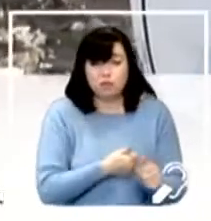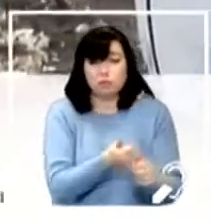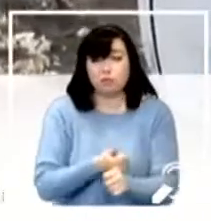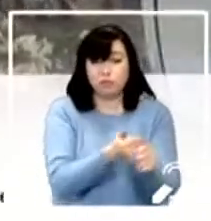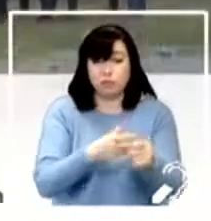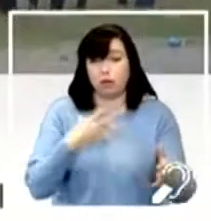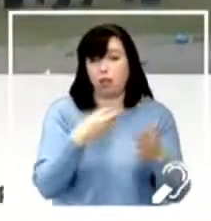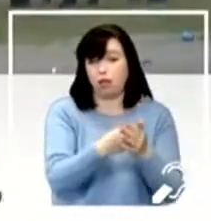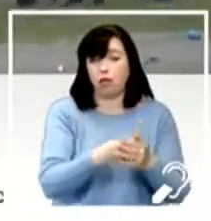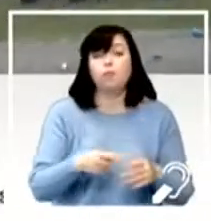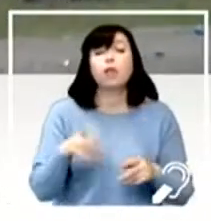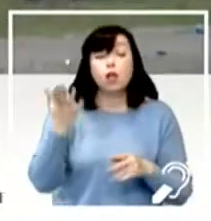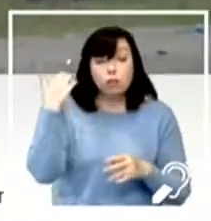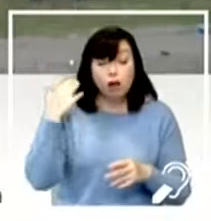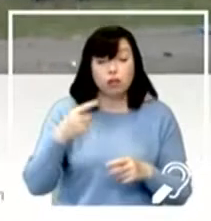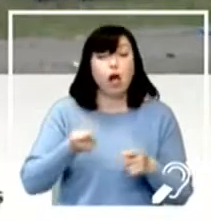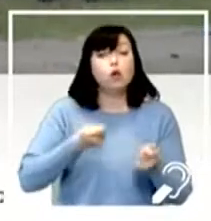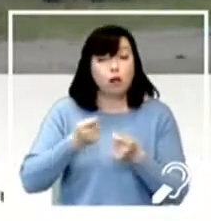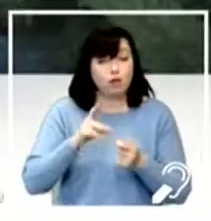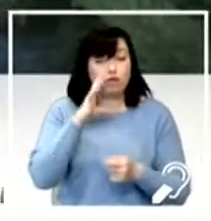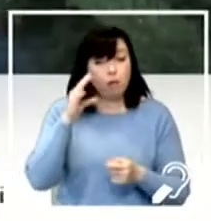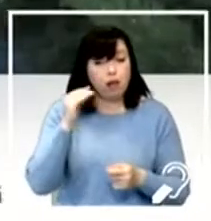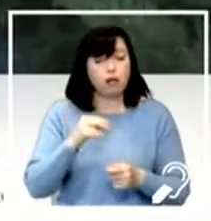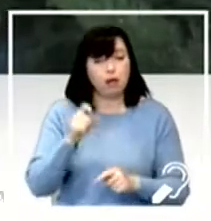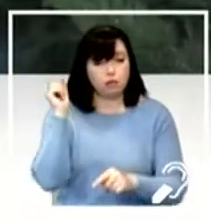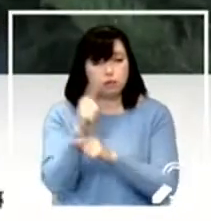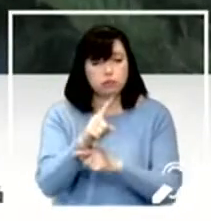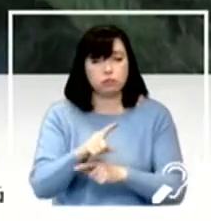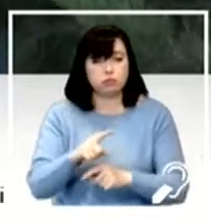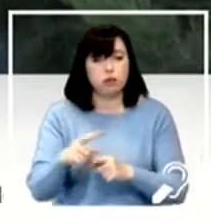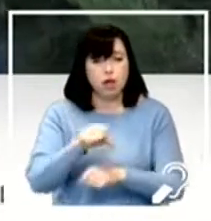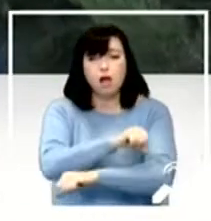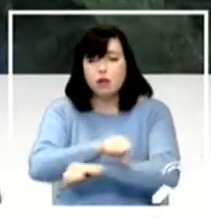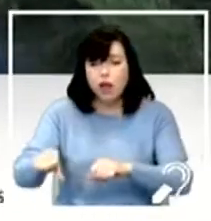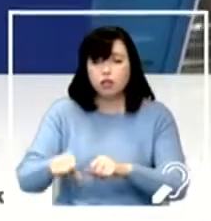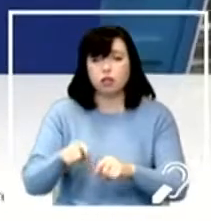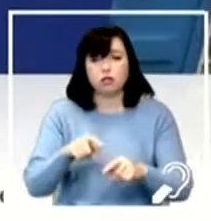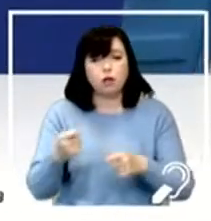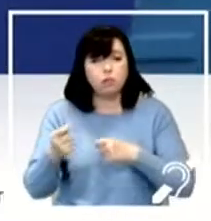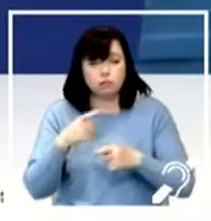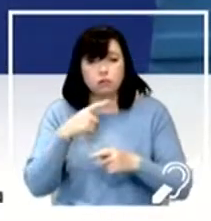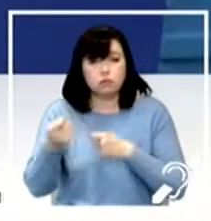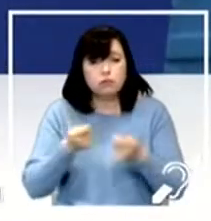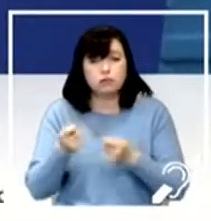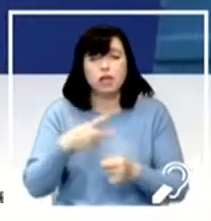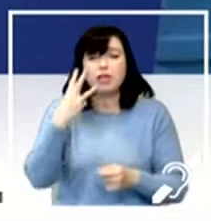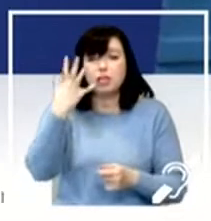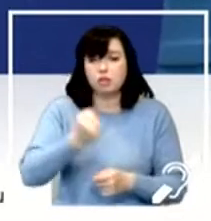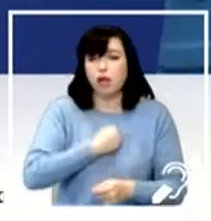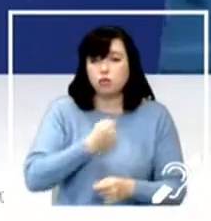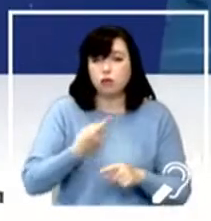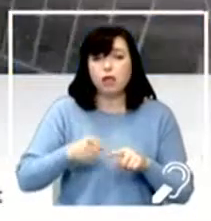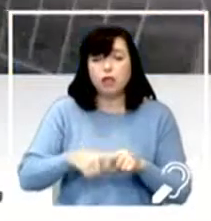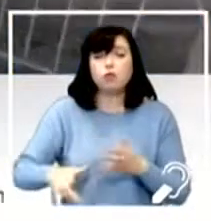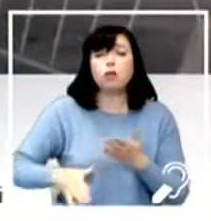orașului Burgas. Atunci, autoritățile de la Sofia au ordonat întăriri și au desfășurat la granițele cu Turcia și Grecia 350 de soldați care să